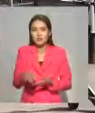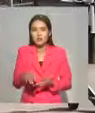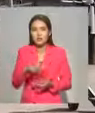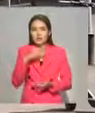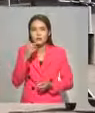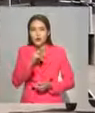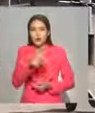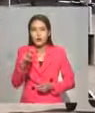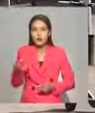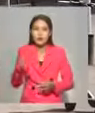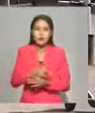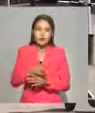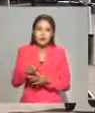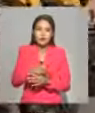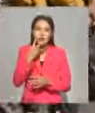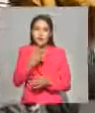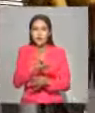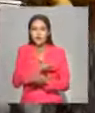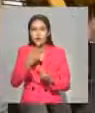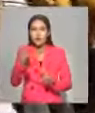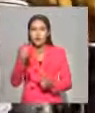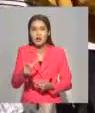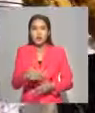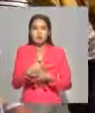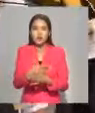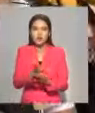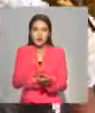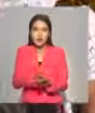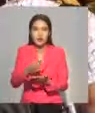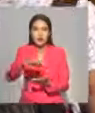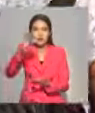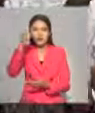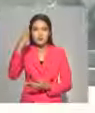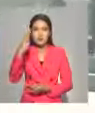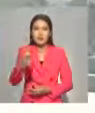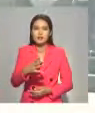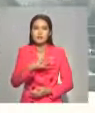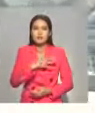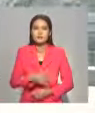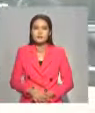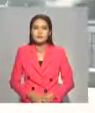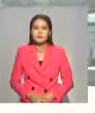Оқиғаға бейжай қарағандар көп болды. Тек бір адам телефонын алып полицияға хабарласты.